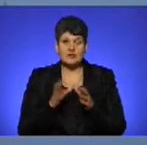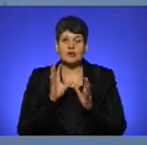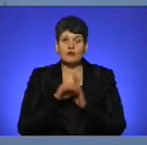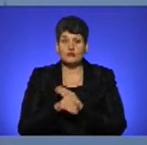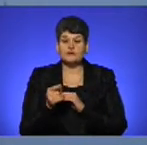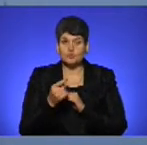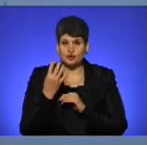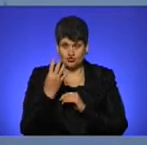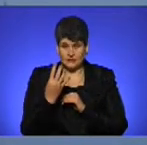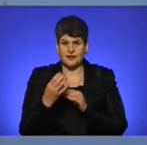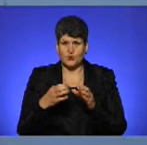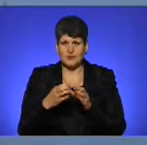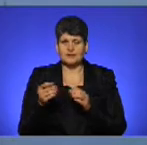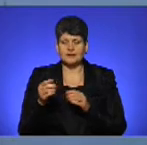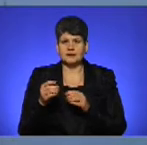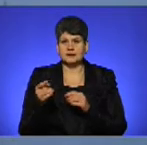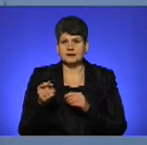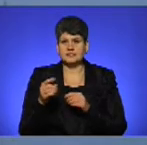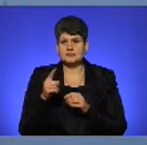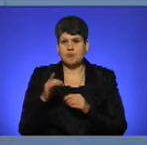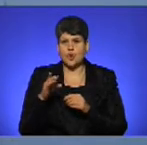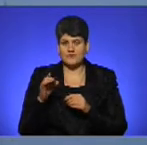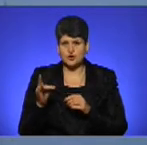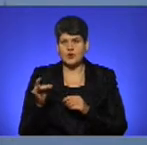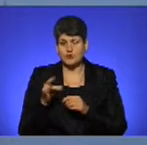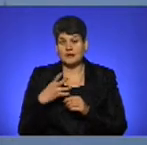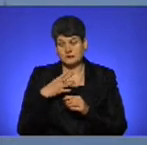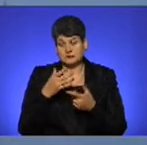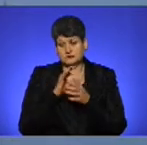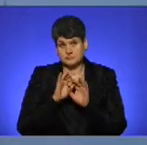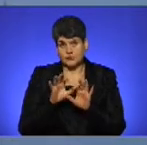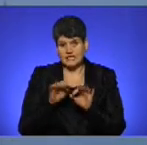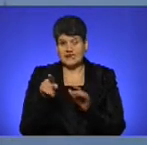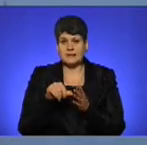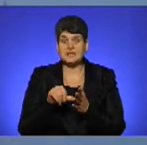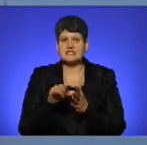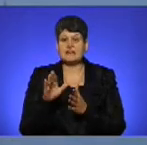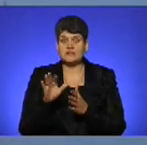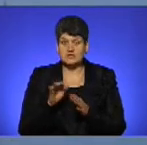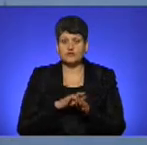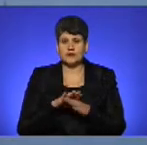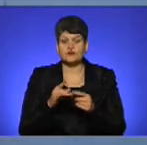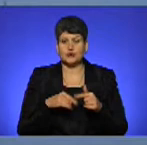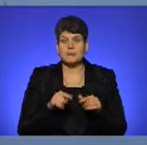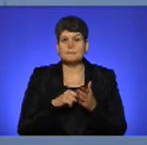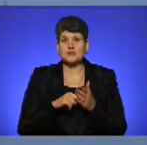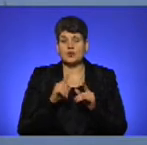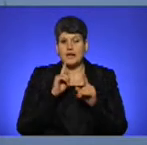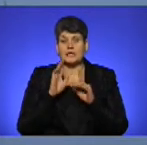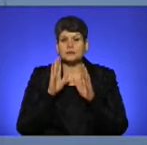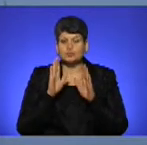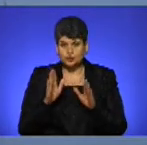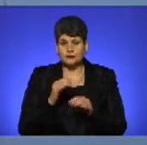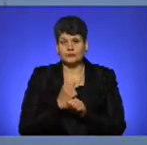Тернополя, 4 громади з Борівського району, звичайно, вони були про це поінформовані. Їхнє представництво в виконавчих органах міської ради